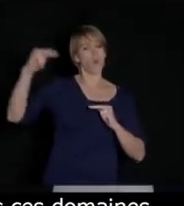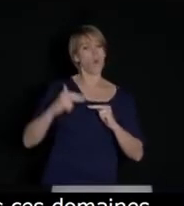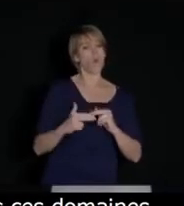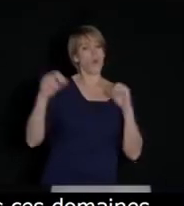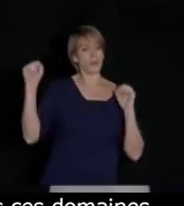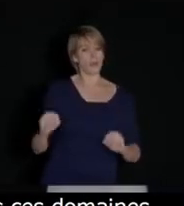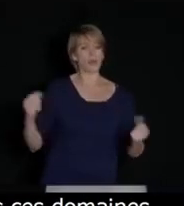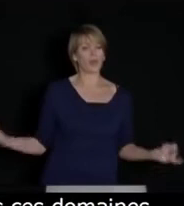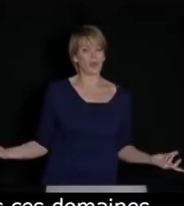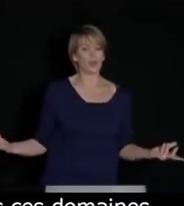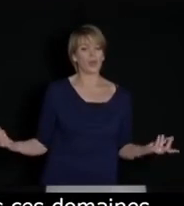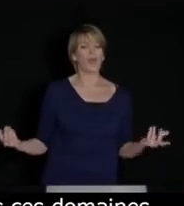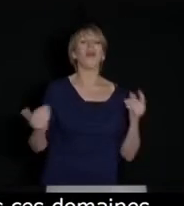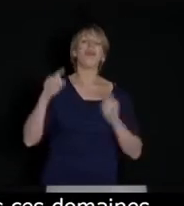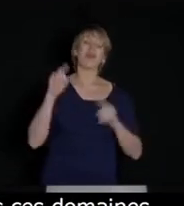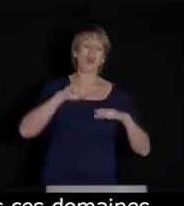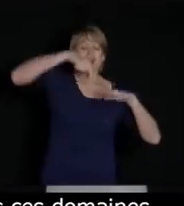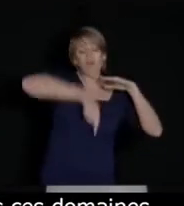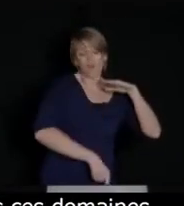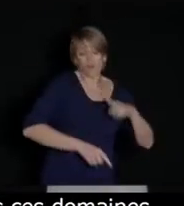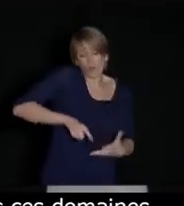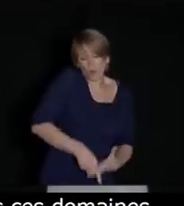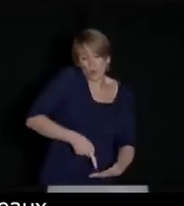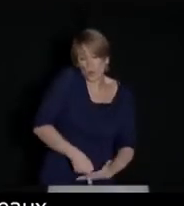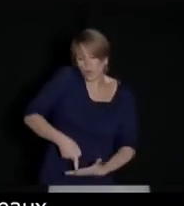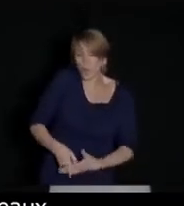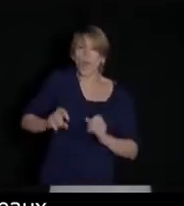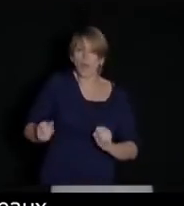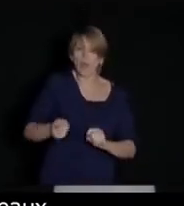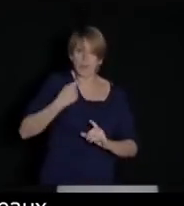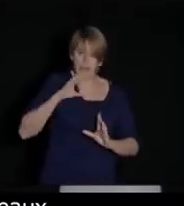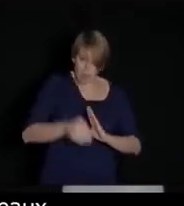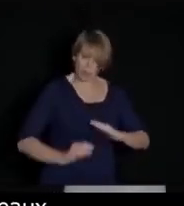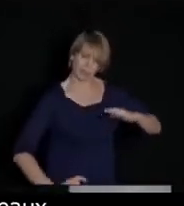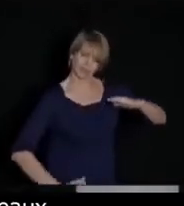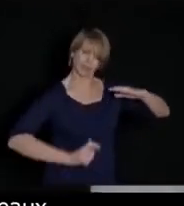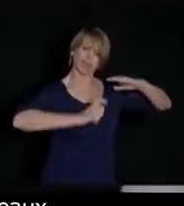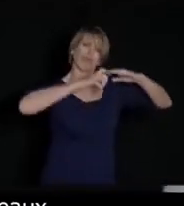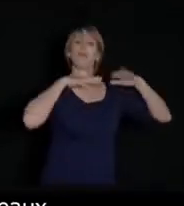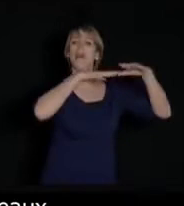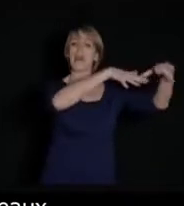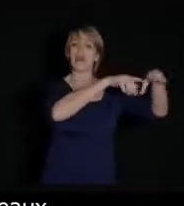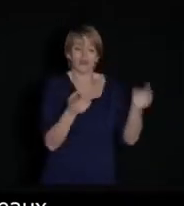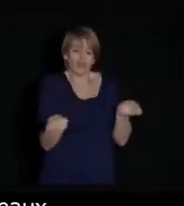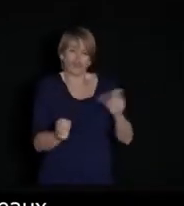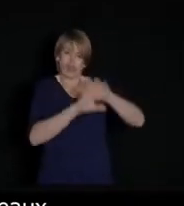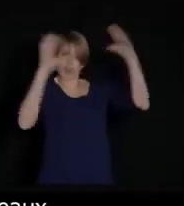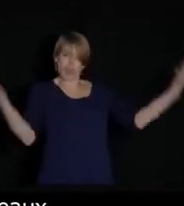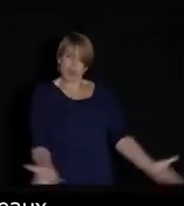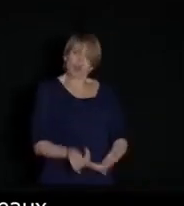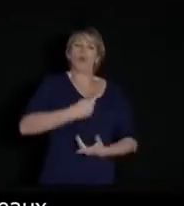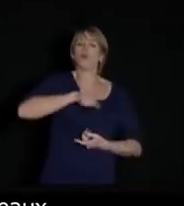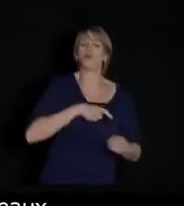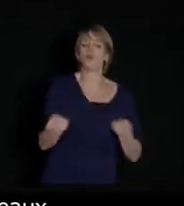y a des champions français qui savent traiter les problèmes. Depuis le fond, pas toujours pour la bonne idée, faire des trous, jusqu'à la surface. Partout, nous en